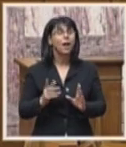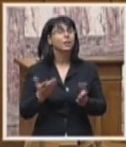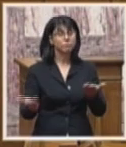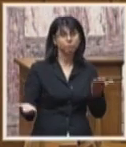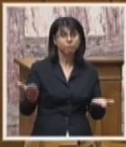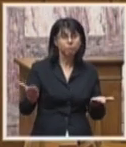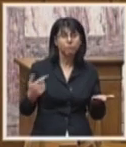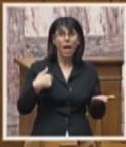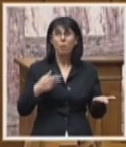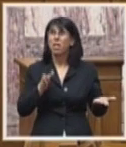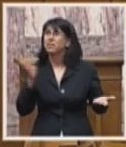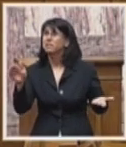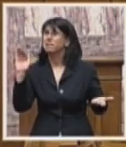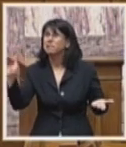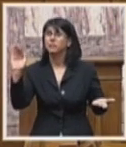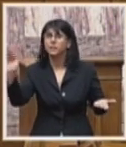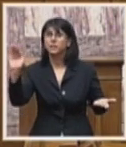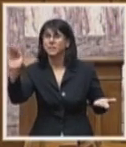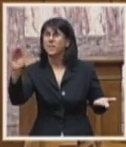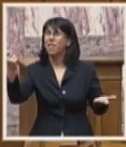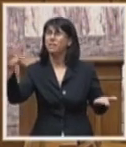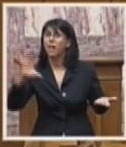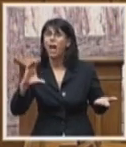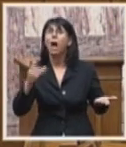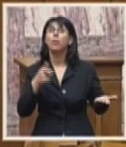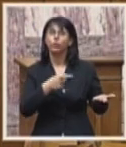αν δεν έτρεχα και αν δεν τρέχαμε να πάρουμε αυτά τα χρήματα.